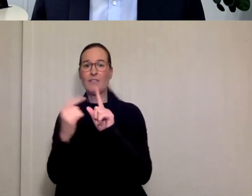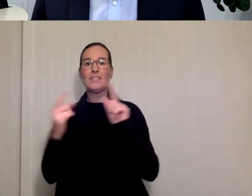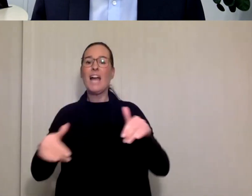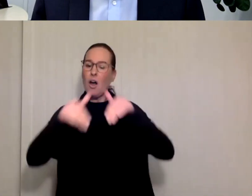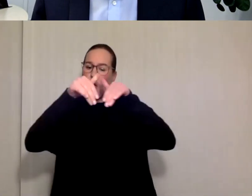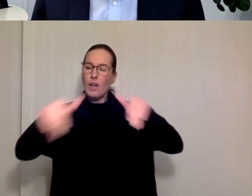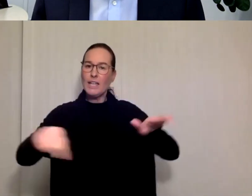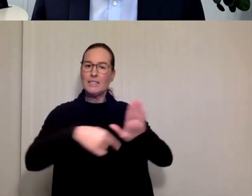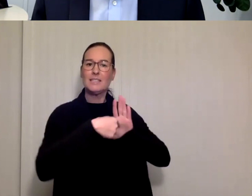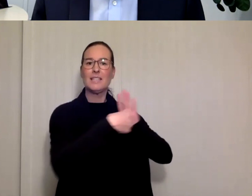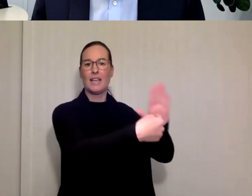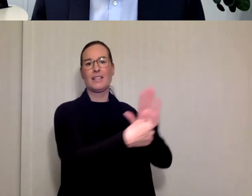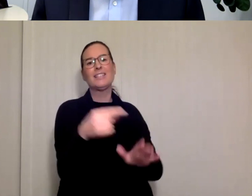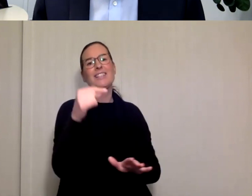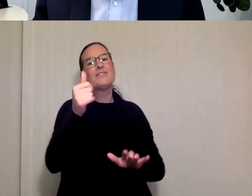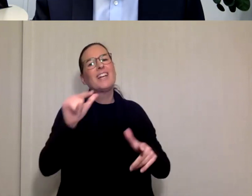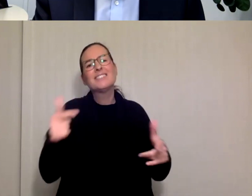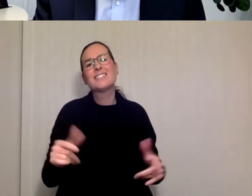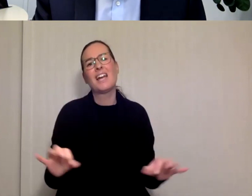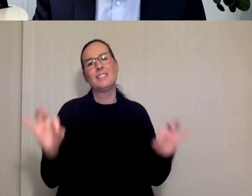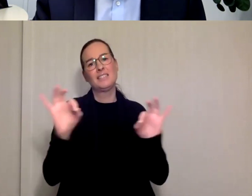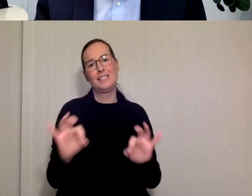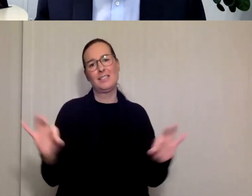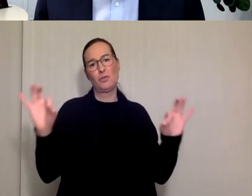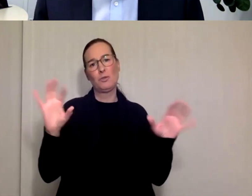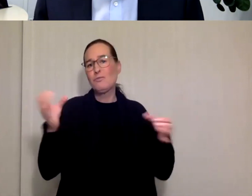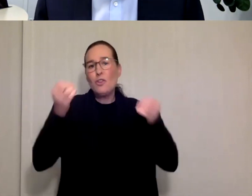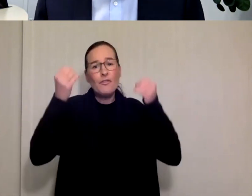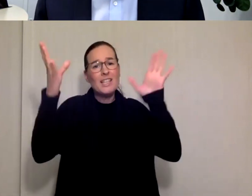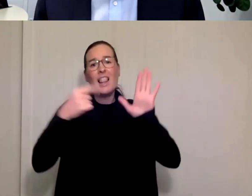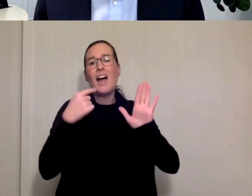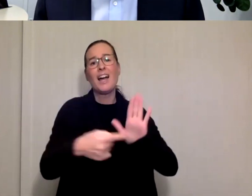ist da fast kein Risiko. Vielleicht wäre das etwas, was wir noch viel klarer kommunizieren sollten.